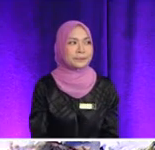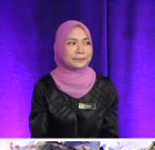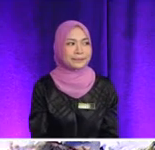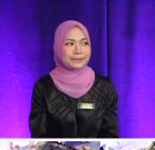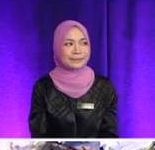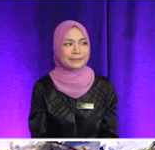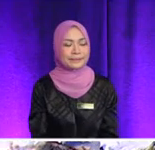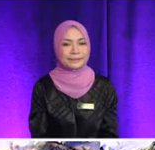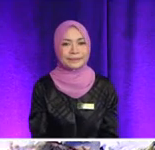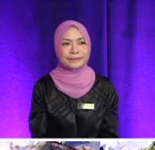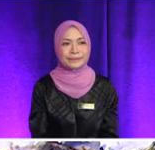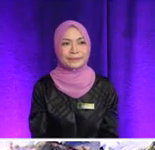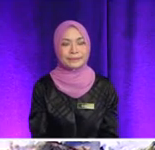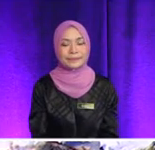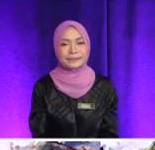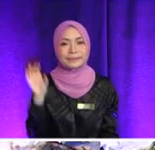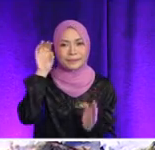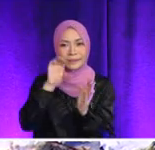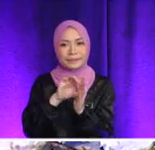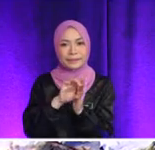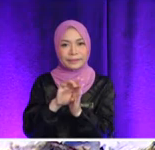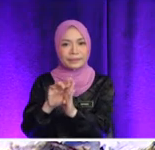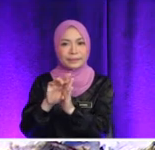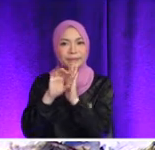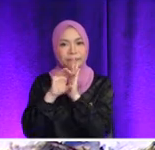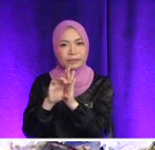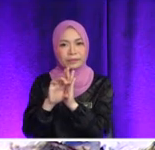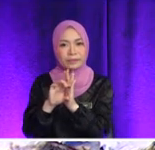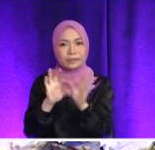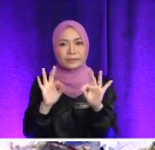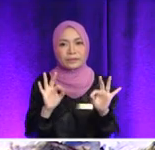Oke contoh kalau kita lihat